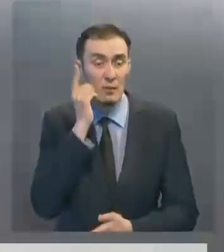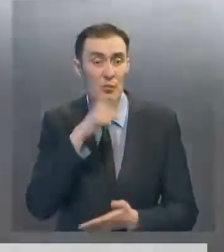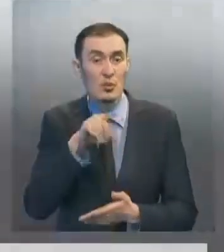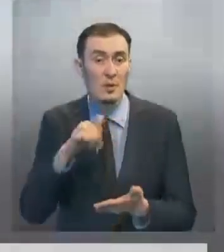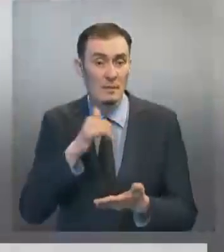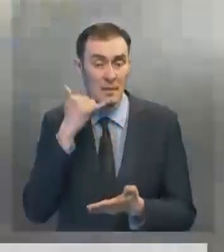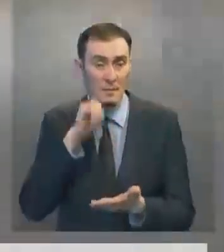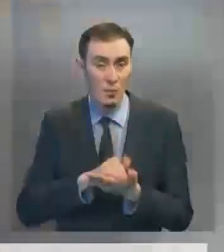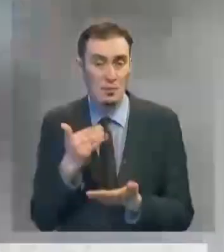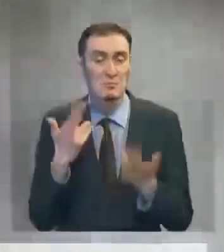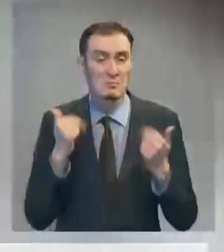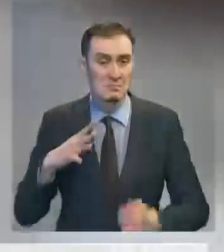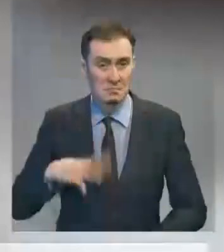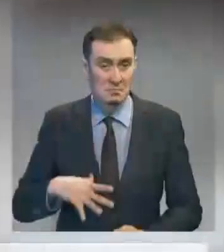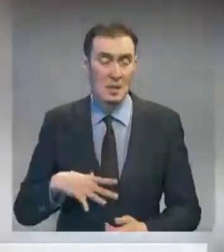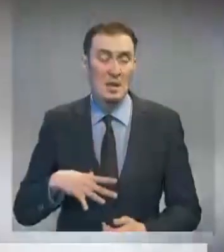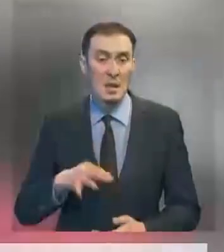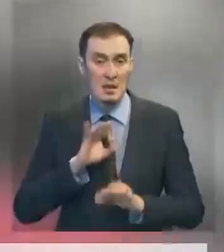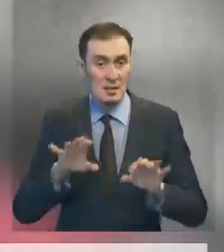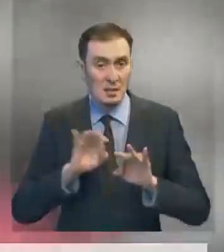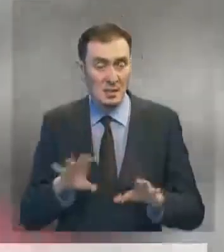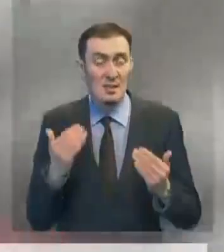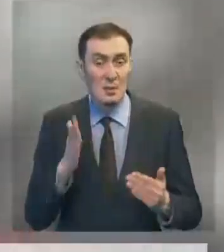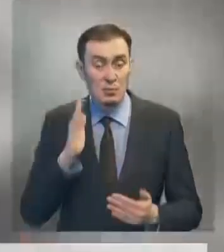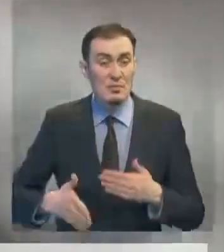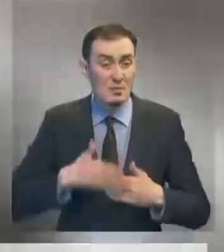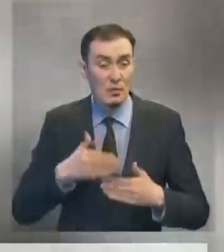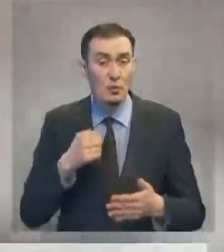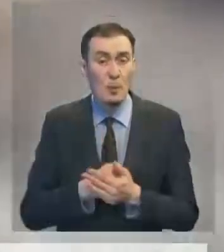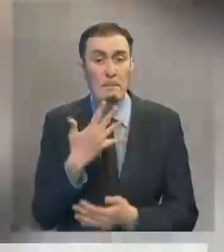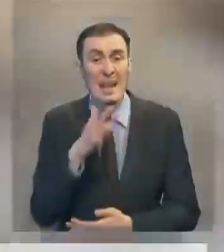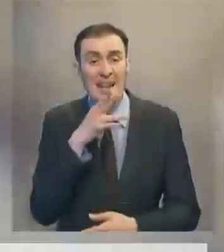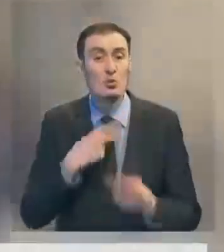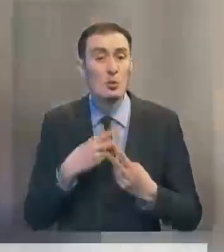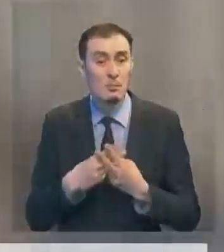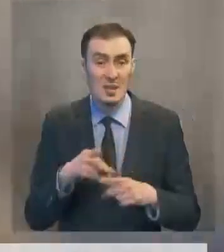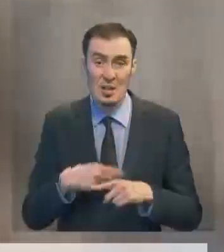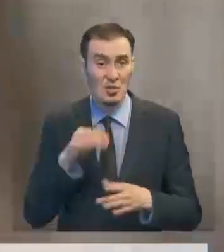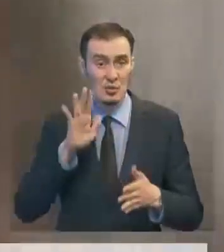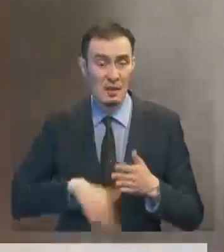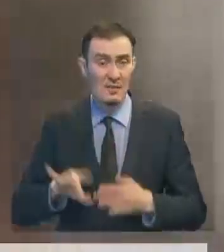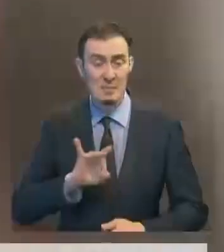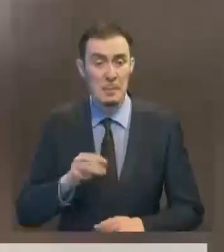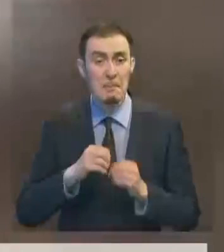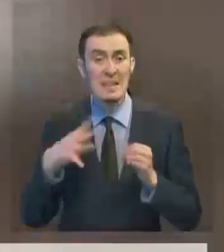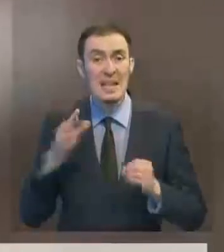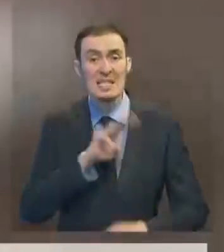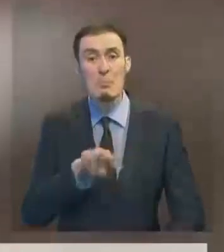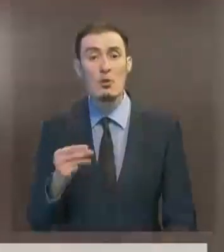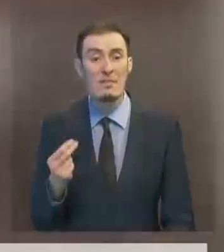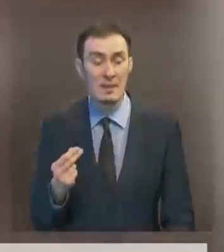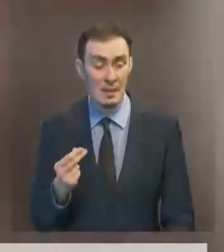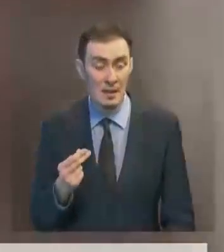он уже дал признательные показания теперь ему грозит до пяти лет тюрьмы либо штраф в размере 15 миллионов